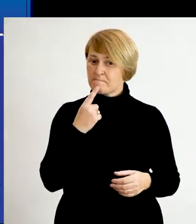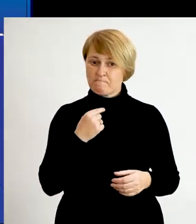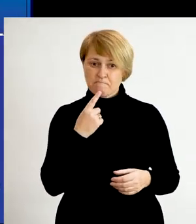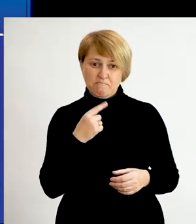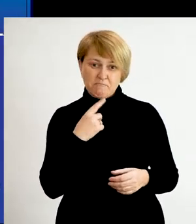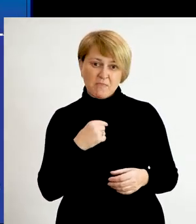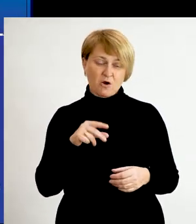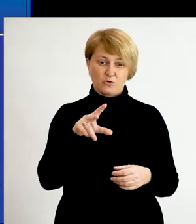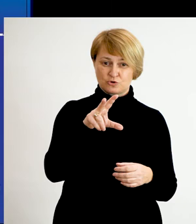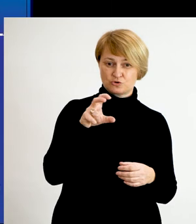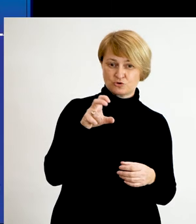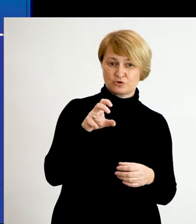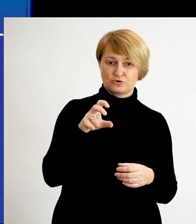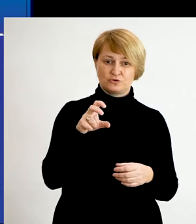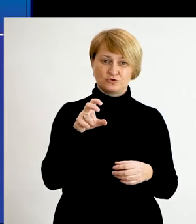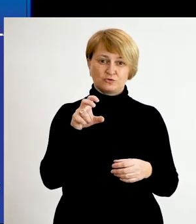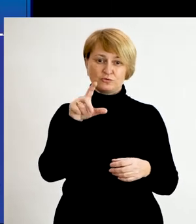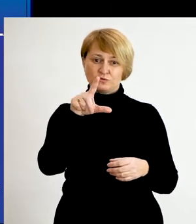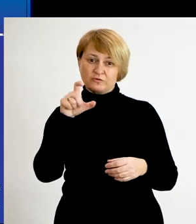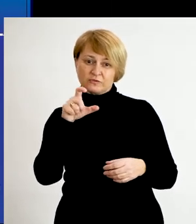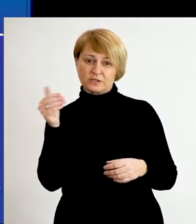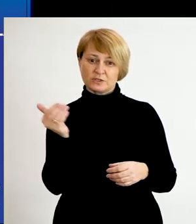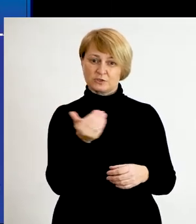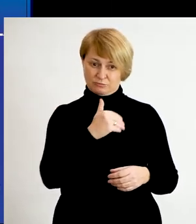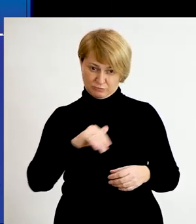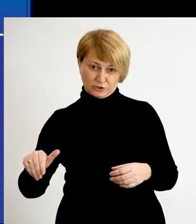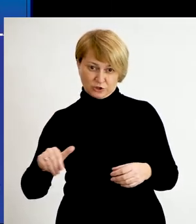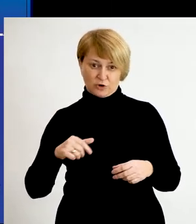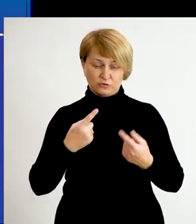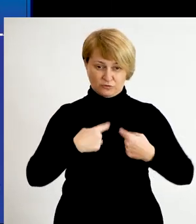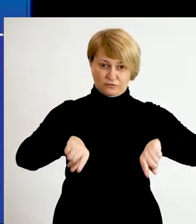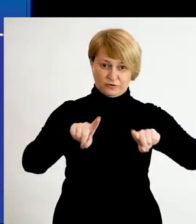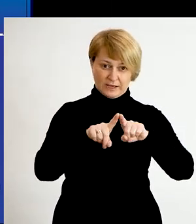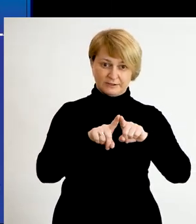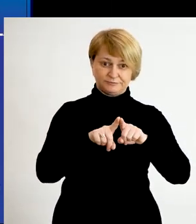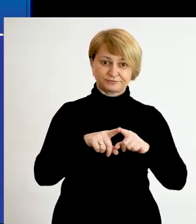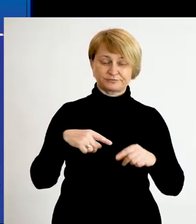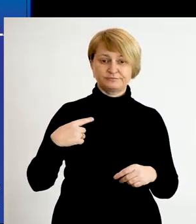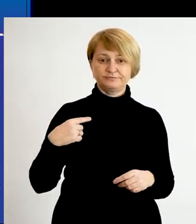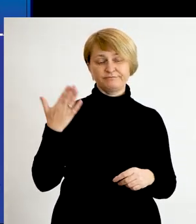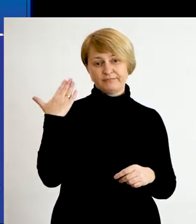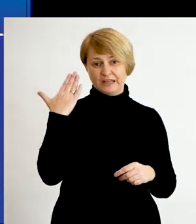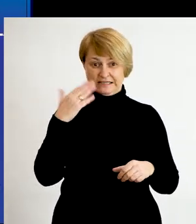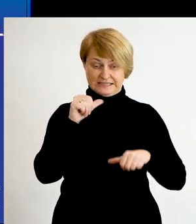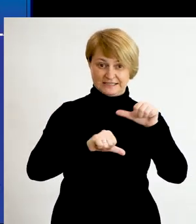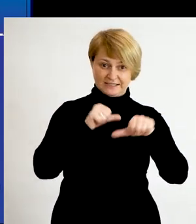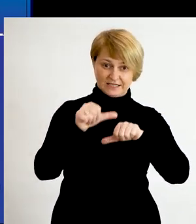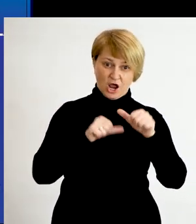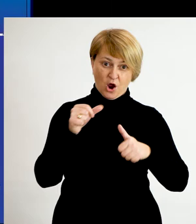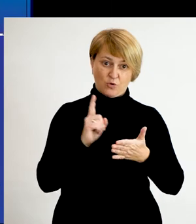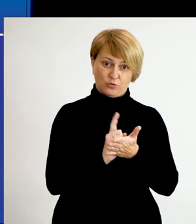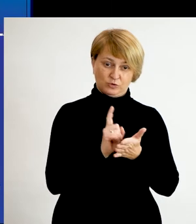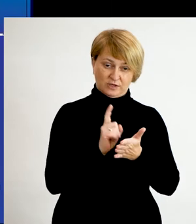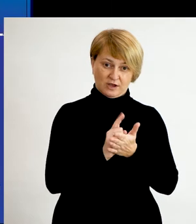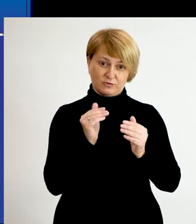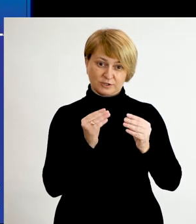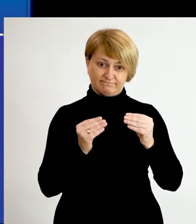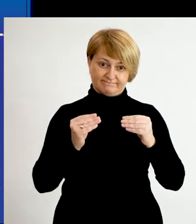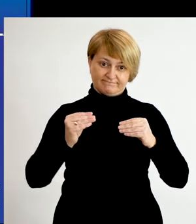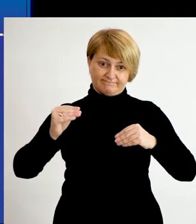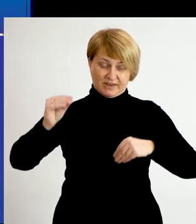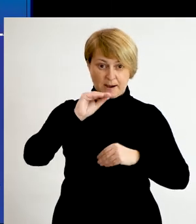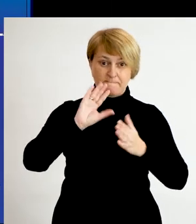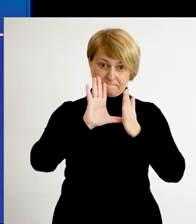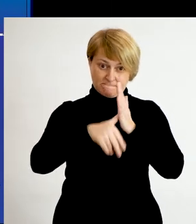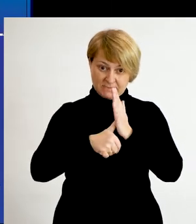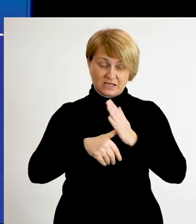przy 300-200 milionach inwestycji, które do tej pory realizowaliśmy, więc nam w ostatnich latach udawało się zwiększyć skalę inwestycji.